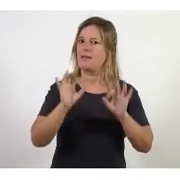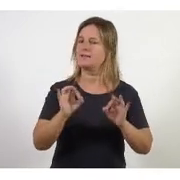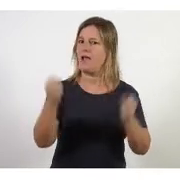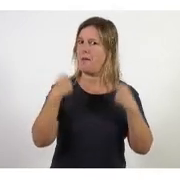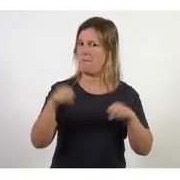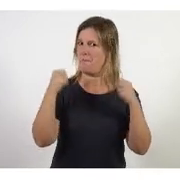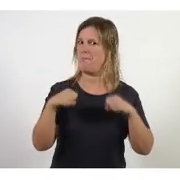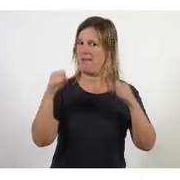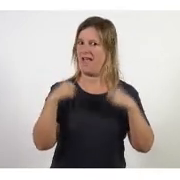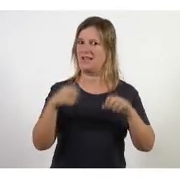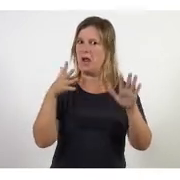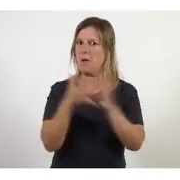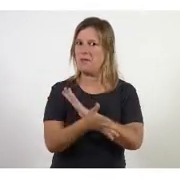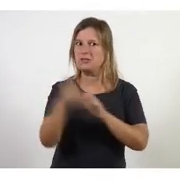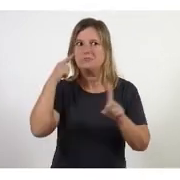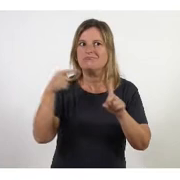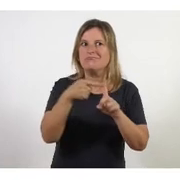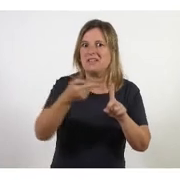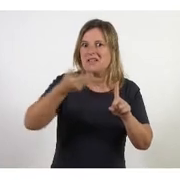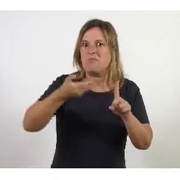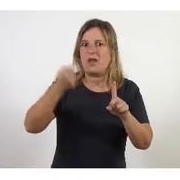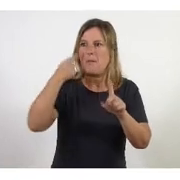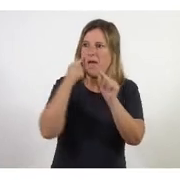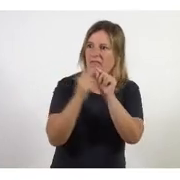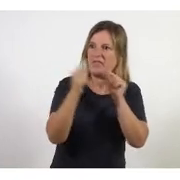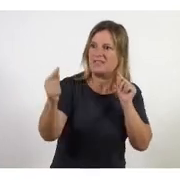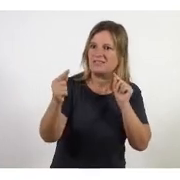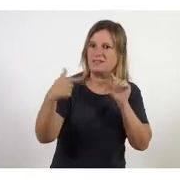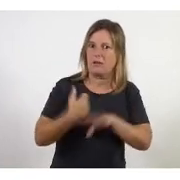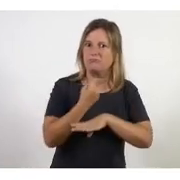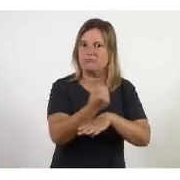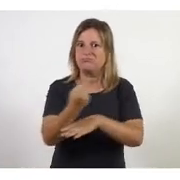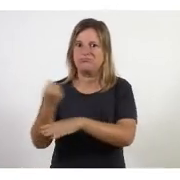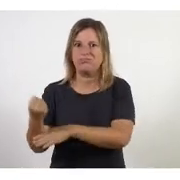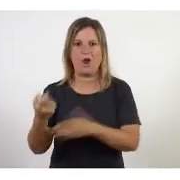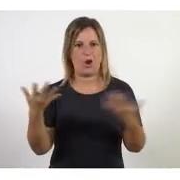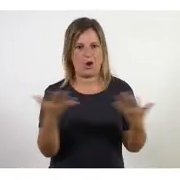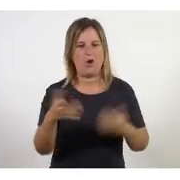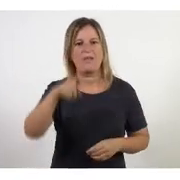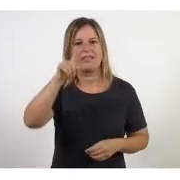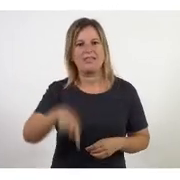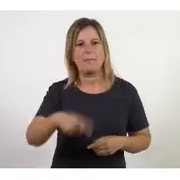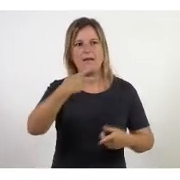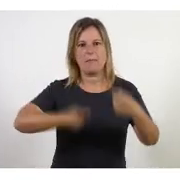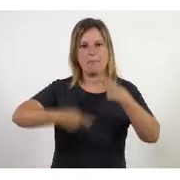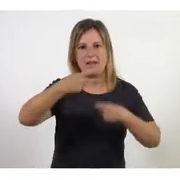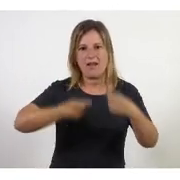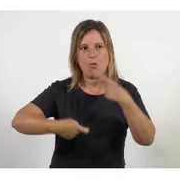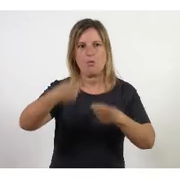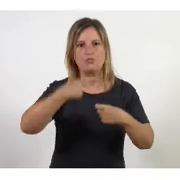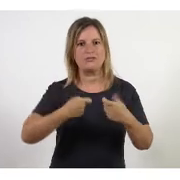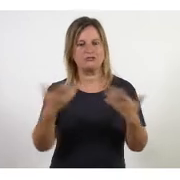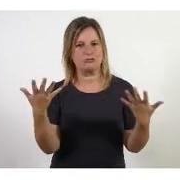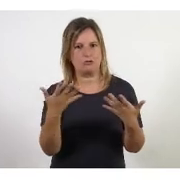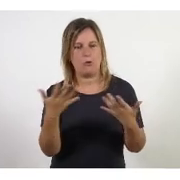per nosaltres veure com us podem acompanyar des de la distància i com ens podeu fer preguntes, consultes,